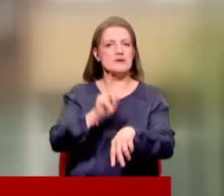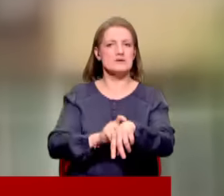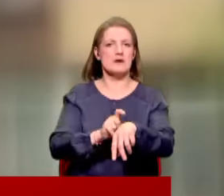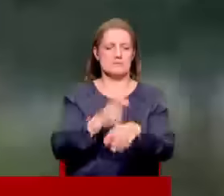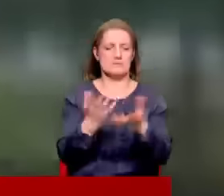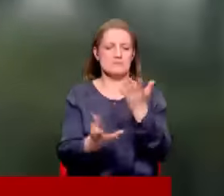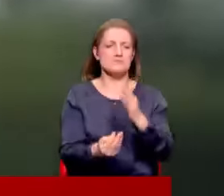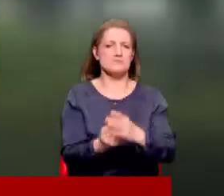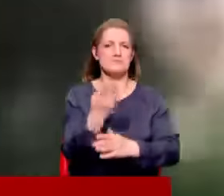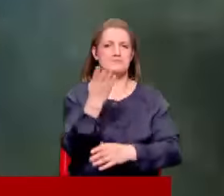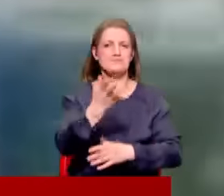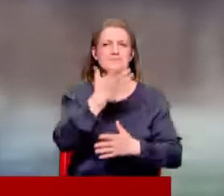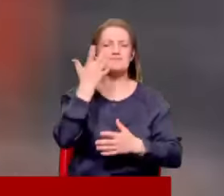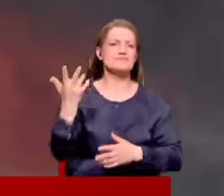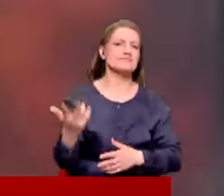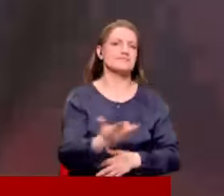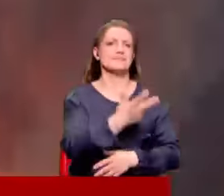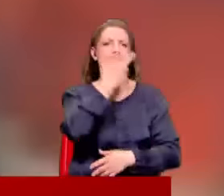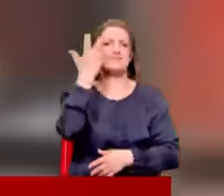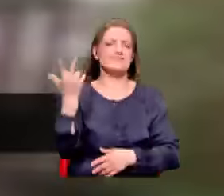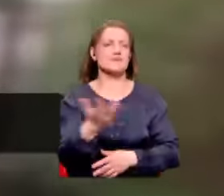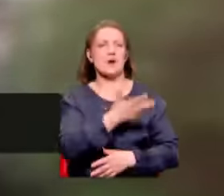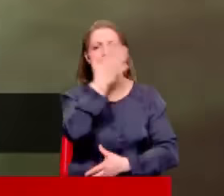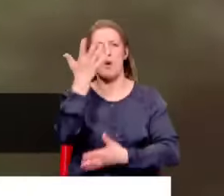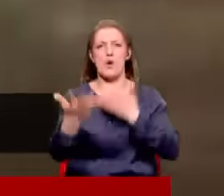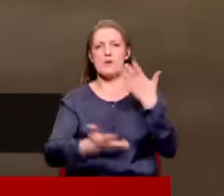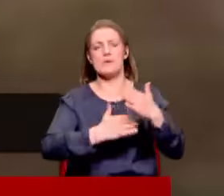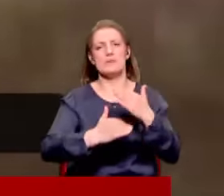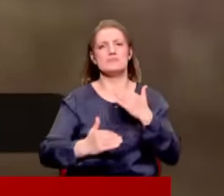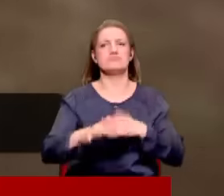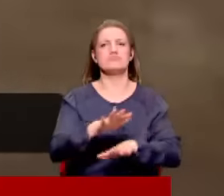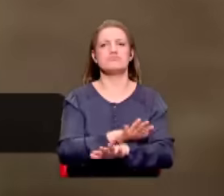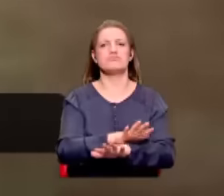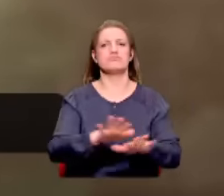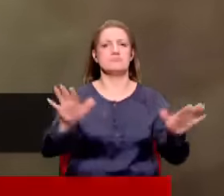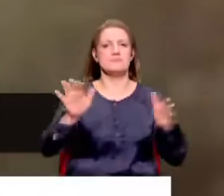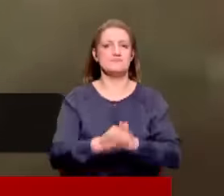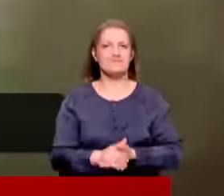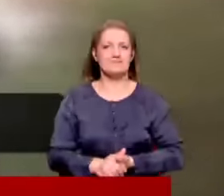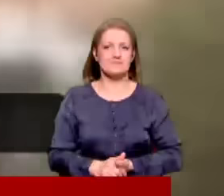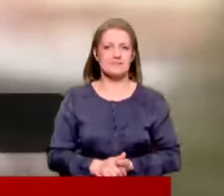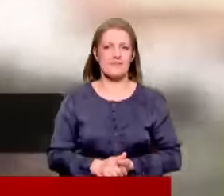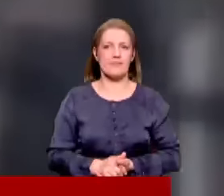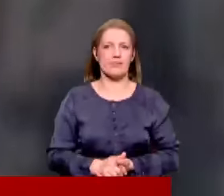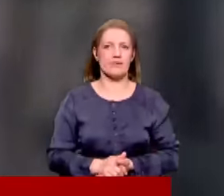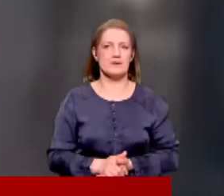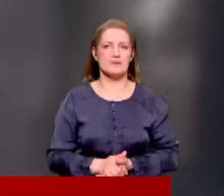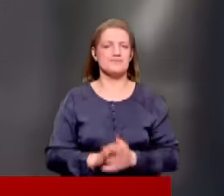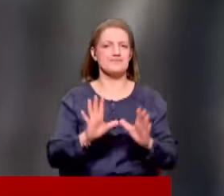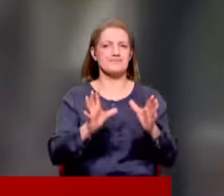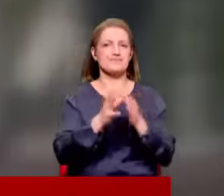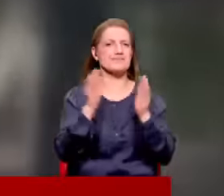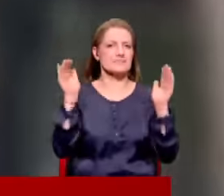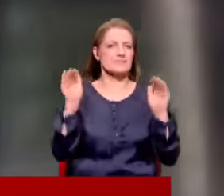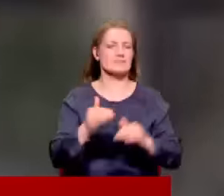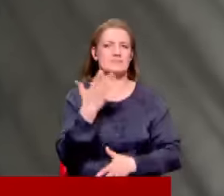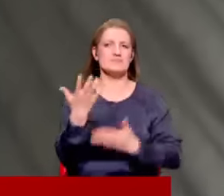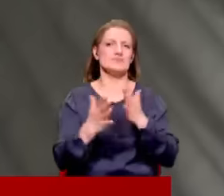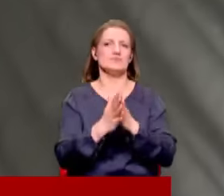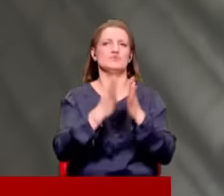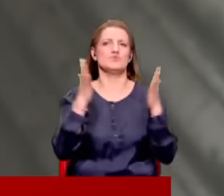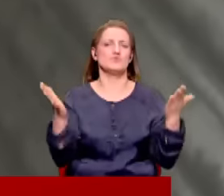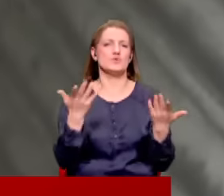yangın çıktı. Alevler çok kısa sürede katları sardı. İtfaiye aradım ben, geliyorum. Aradın mı? Aradım, geliyorum. Ekipler geldiğinde yangın